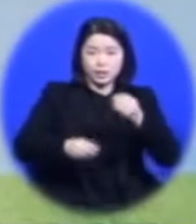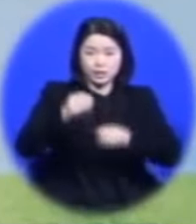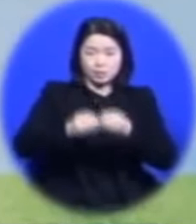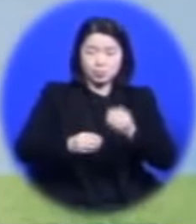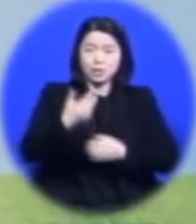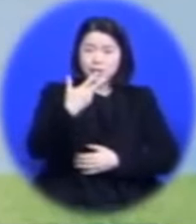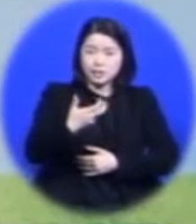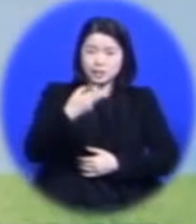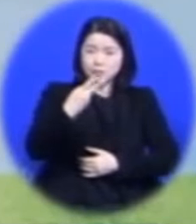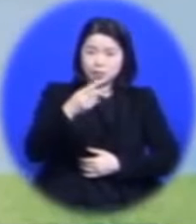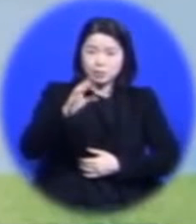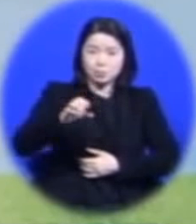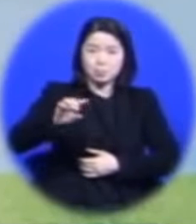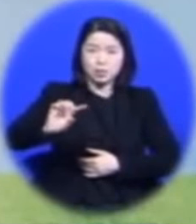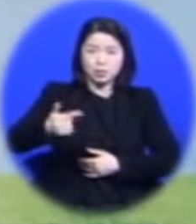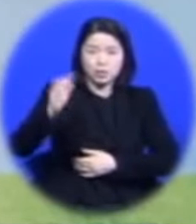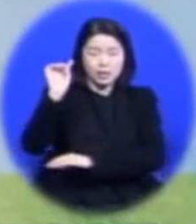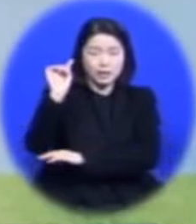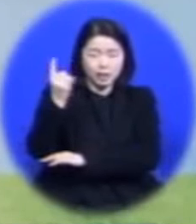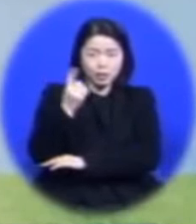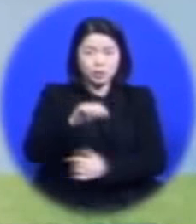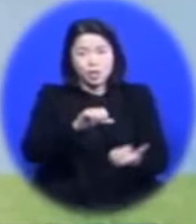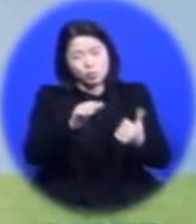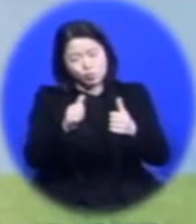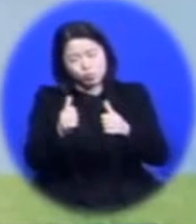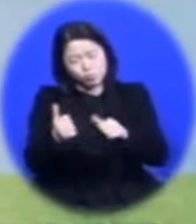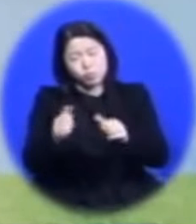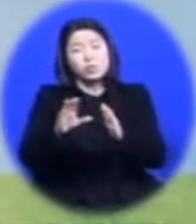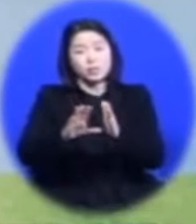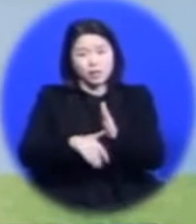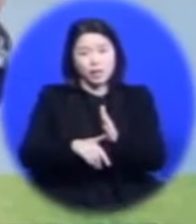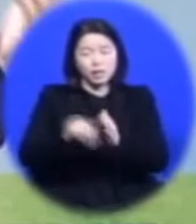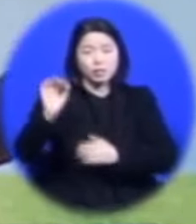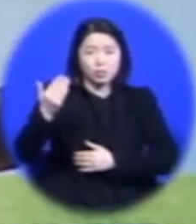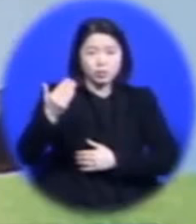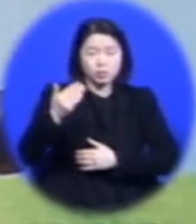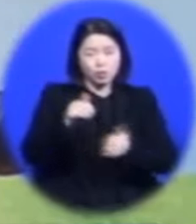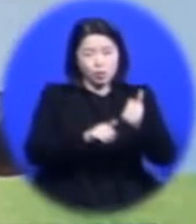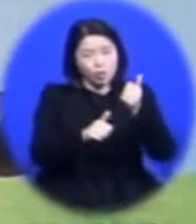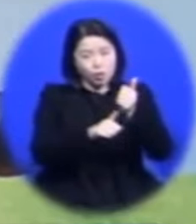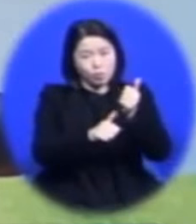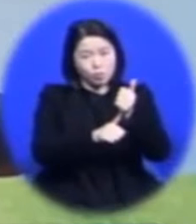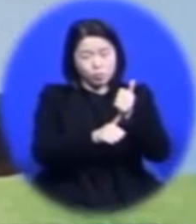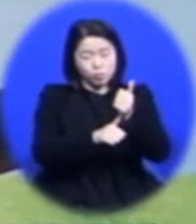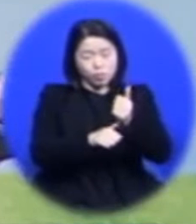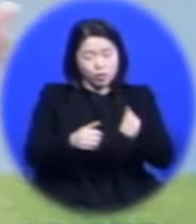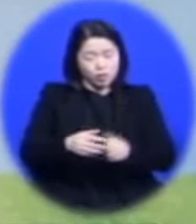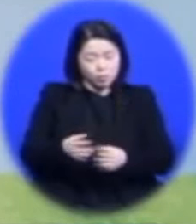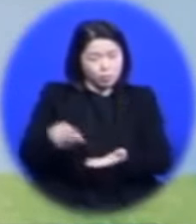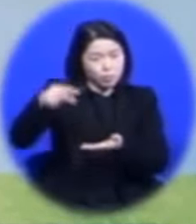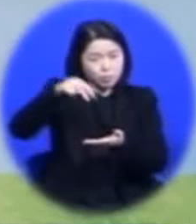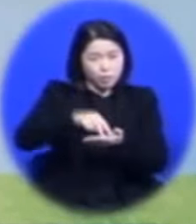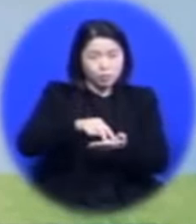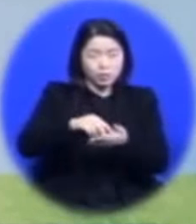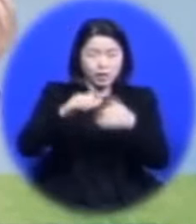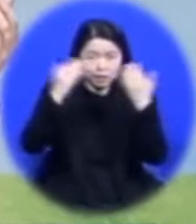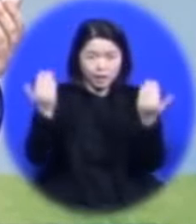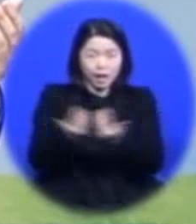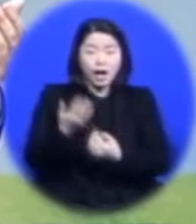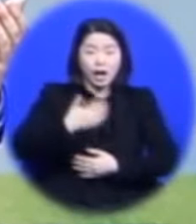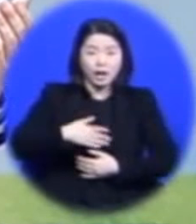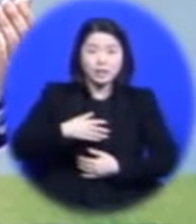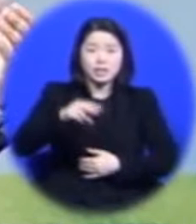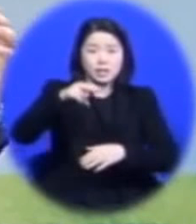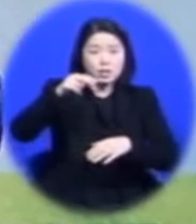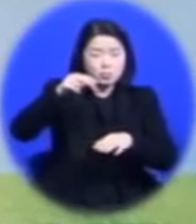72편 다윗이 죽을 때가 되어서 후계자를 세웠는데 다 잘 아시는